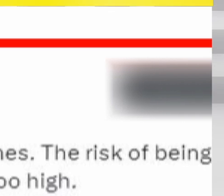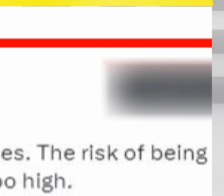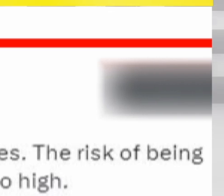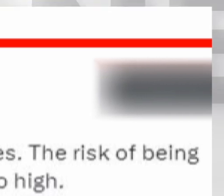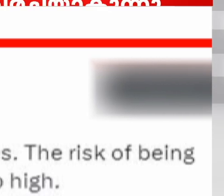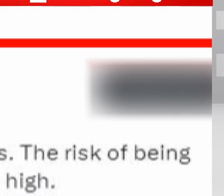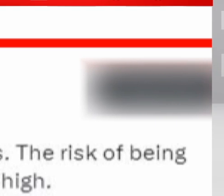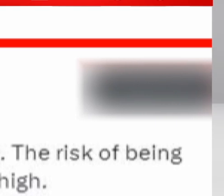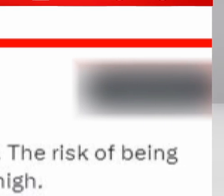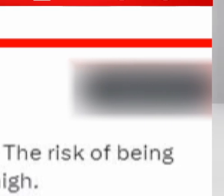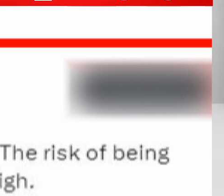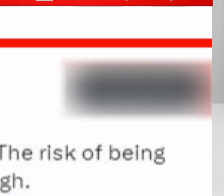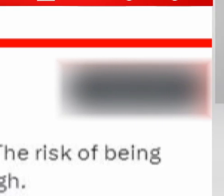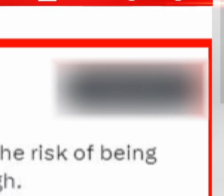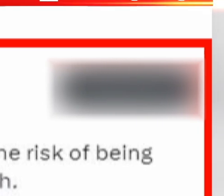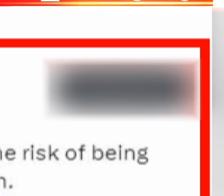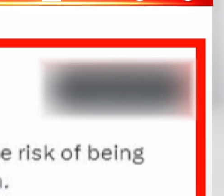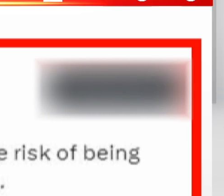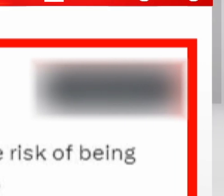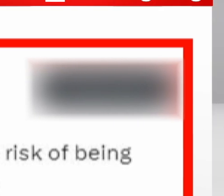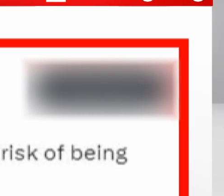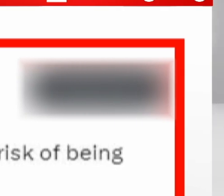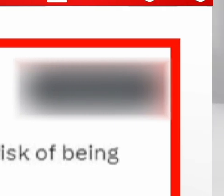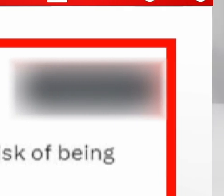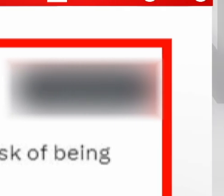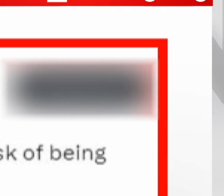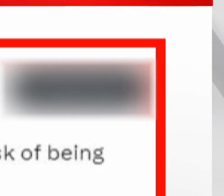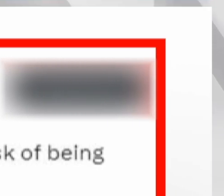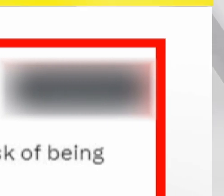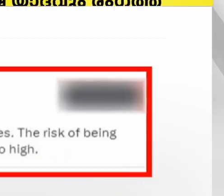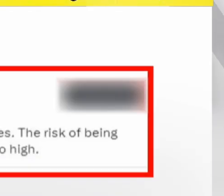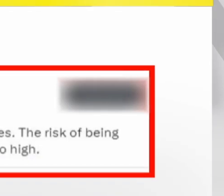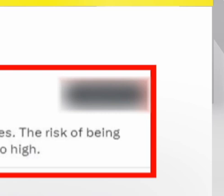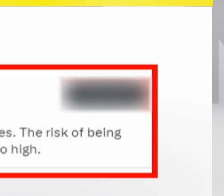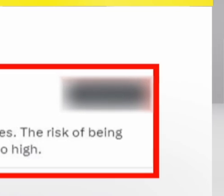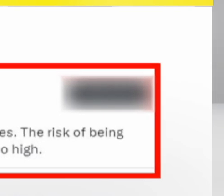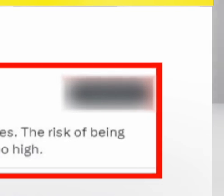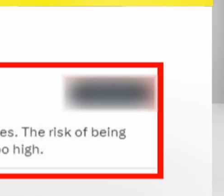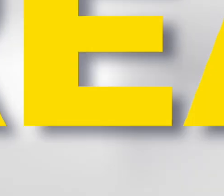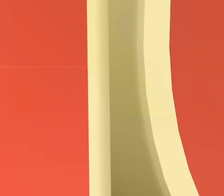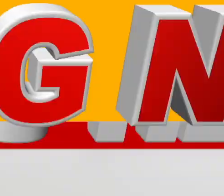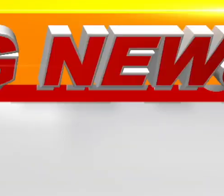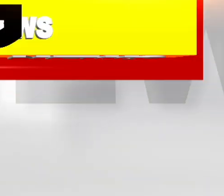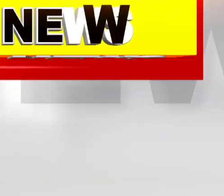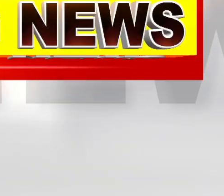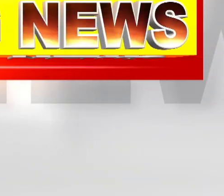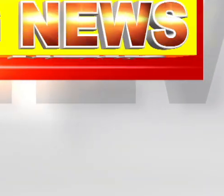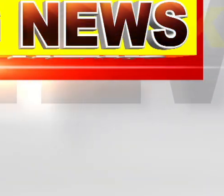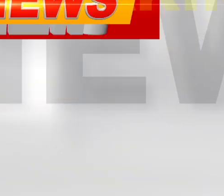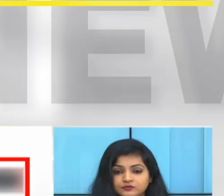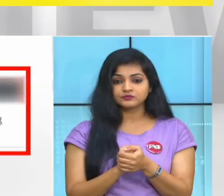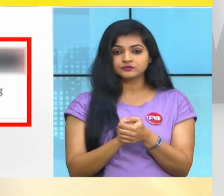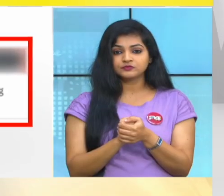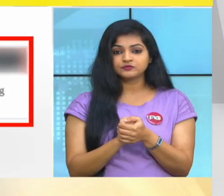യാദവും രംഗത്തെത്തിയിരിക്കുന്നത്. അഖിലേഷ് യാദവ് ഇത്തരത്തിൽ ലോകത്തിലെ തന്നെ സാങ്കേതിക വിദഗ്ധർ സംശയങ്ങൾ ഉന്നയിക്കുമ്പോൾ